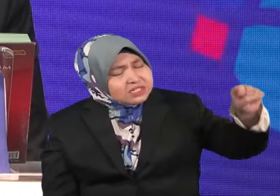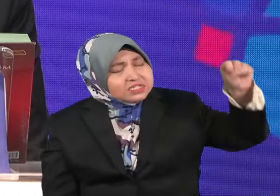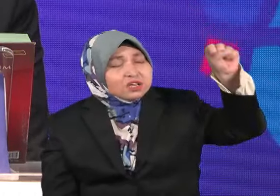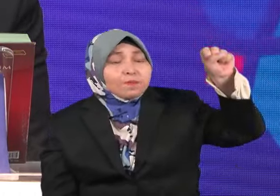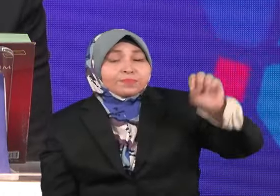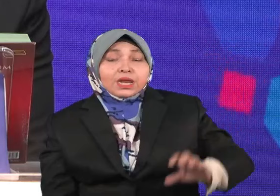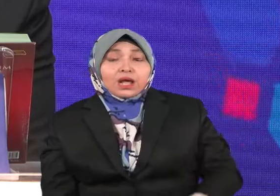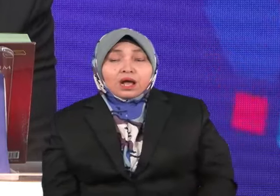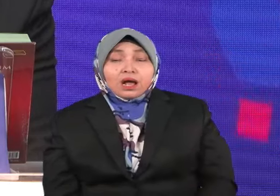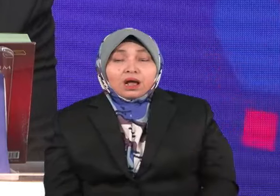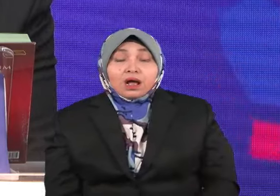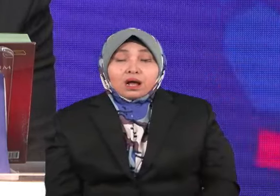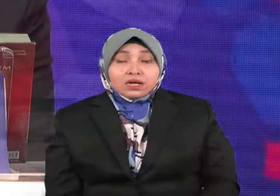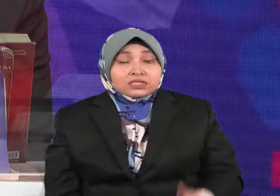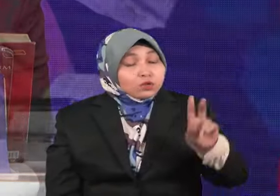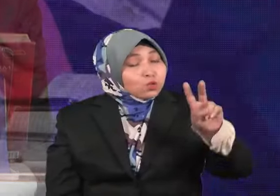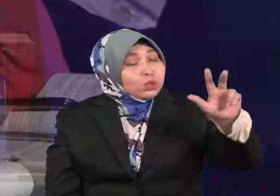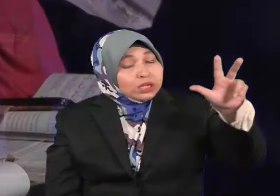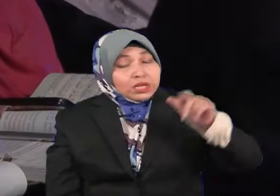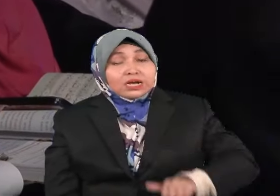linnas. Satu, dua, mula.